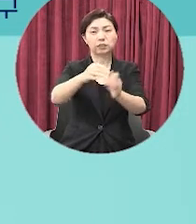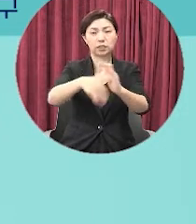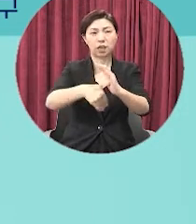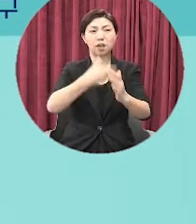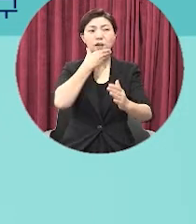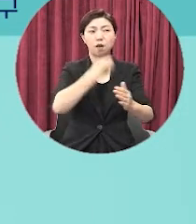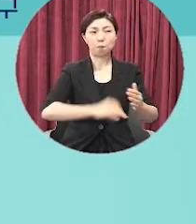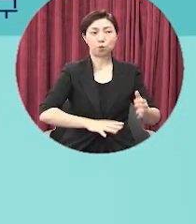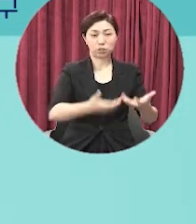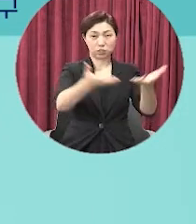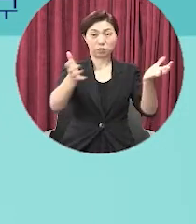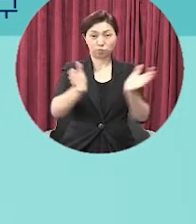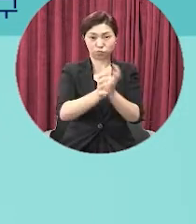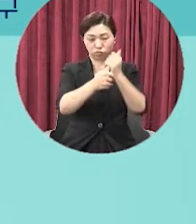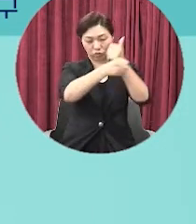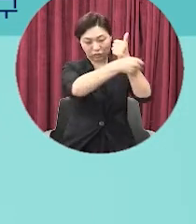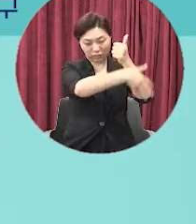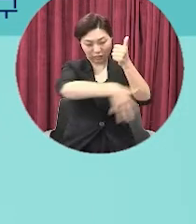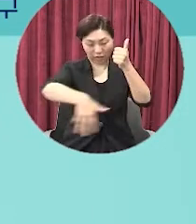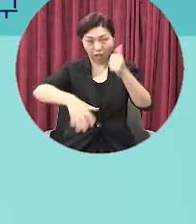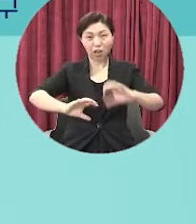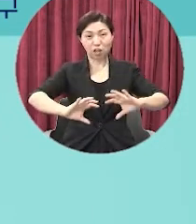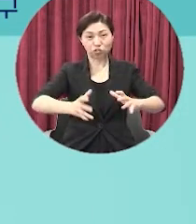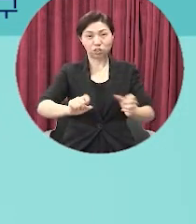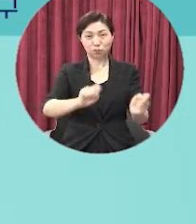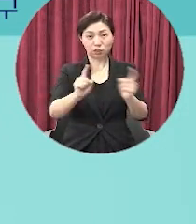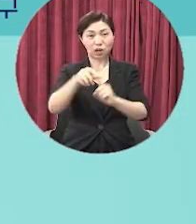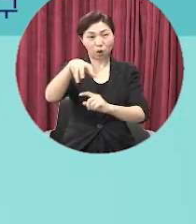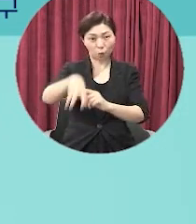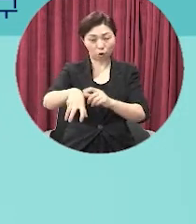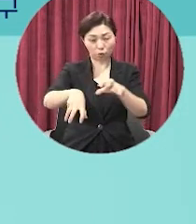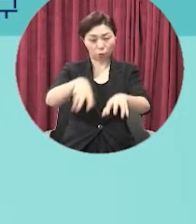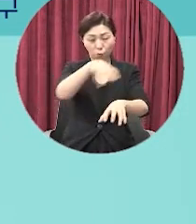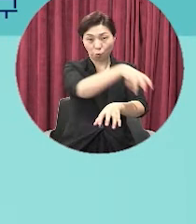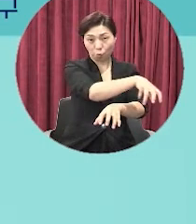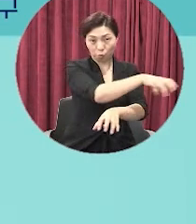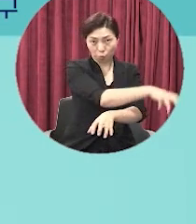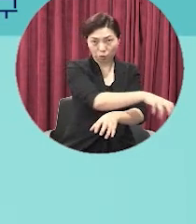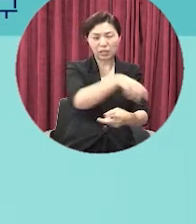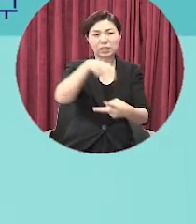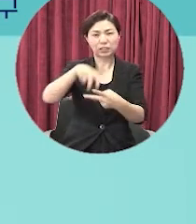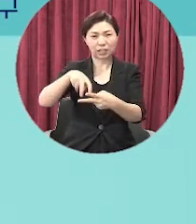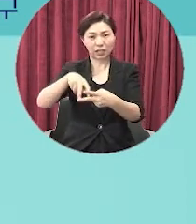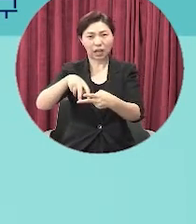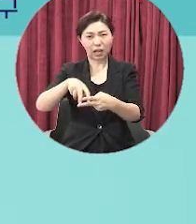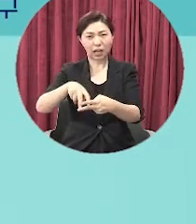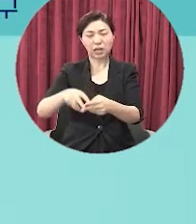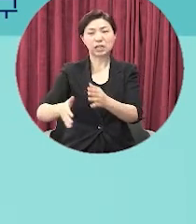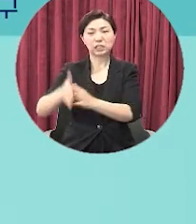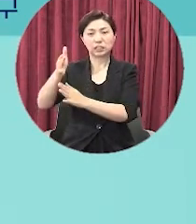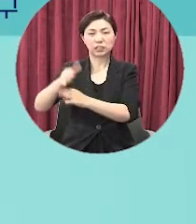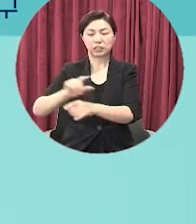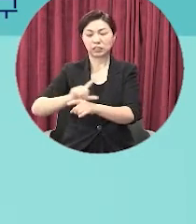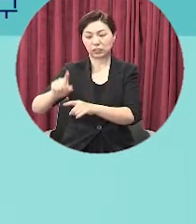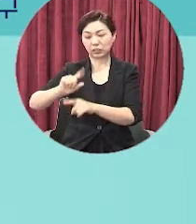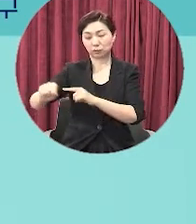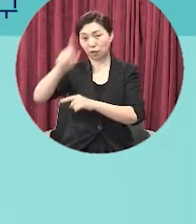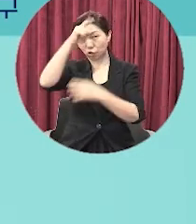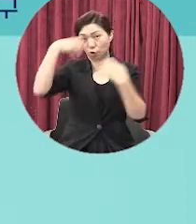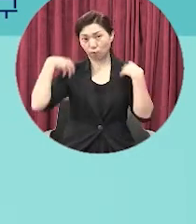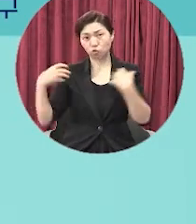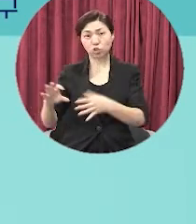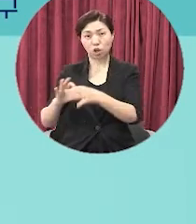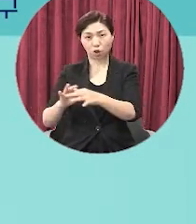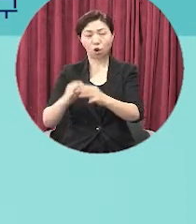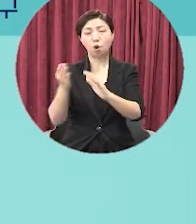복지부 산하 국립 째 알아내서 꽁꽁 어린 체리를 센터 각각 그 시도시 자체와 연계를 통해 200 원